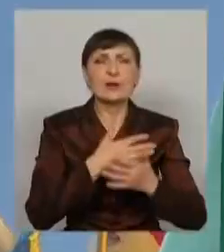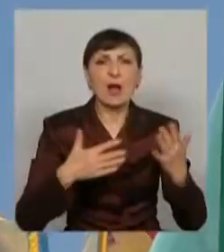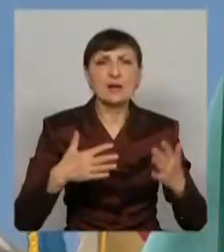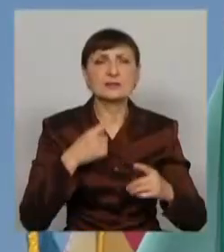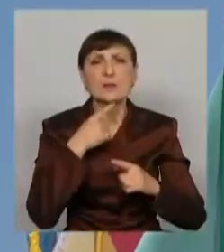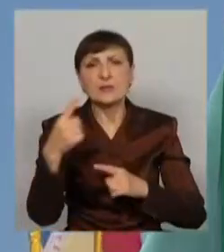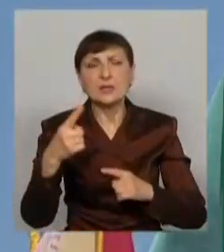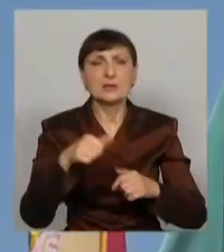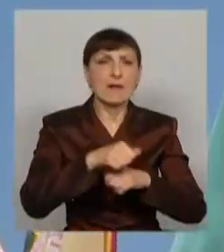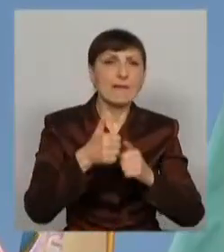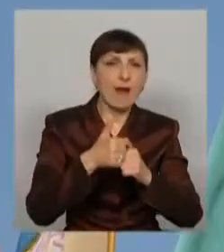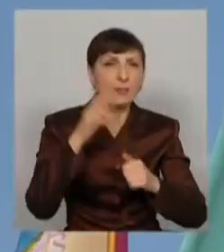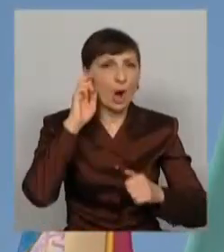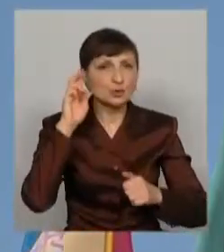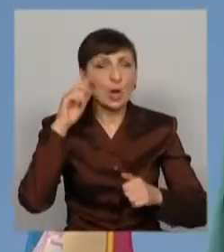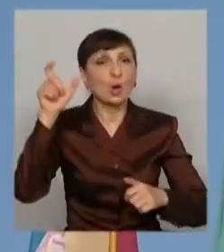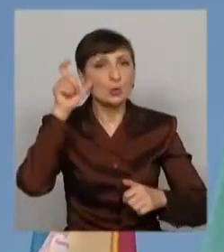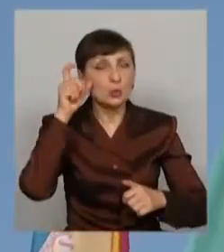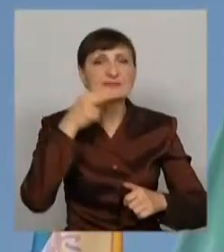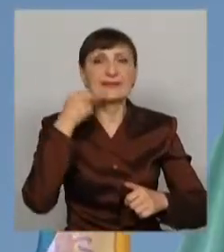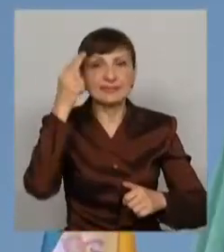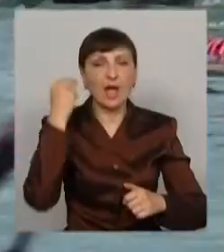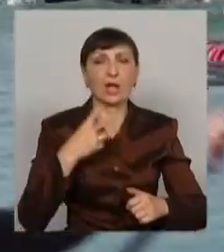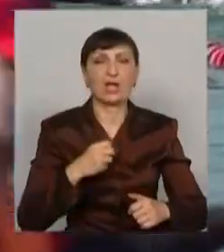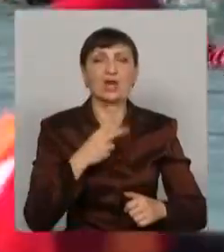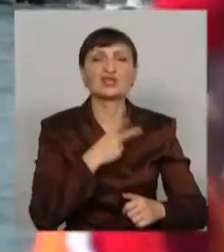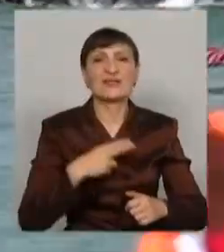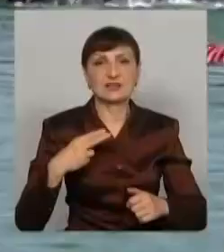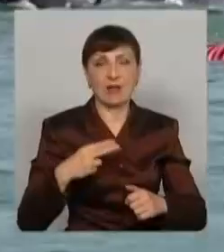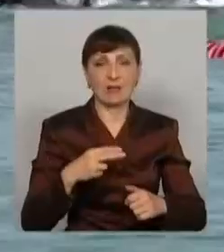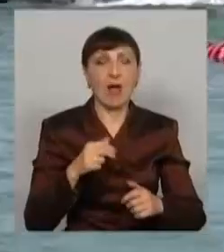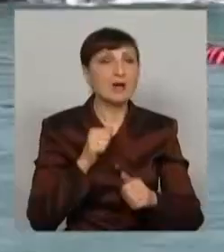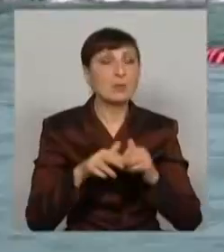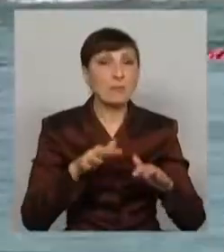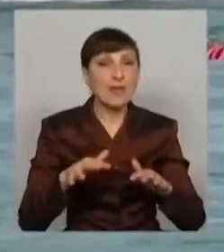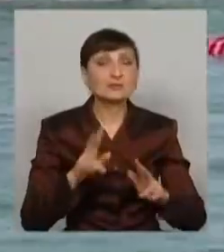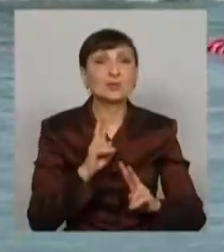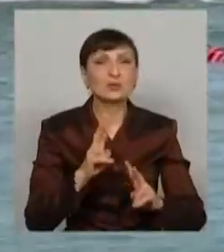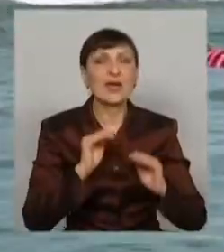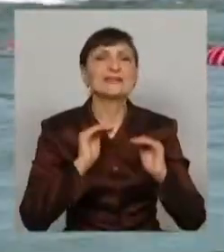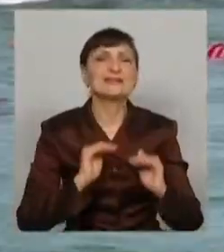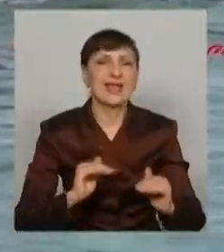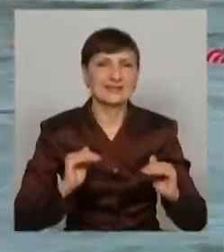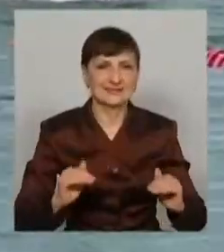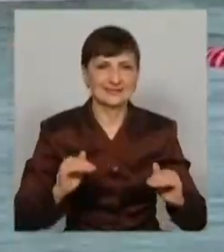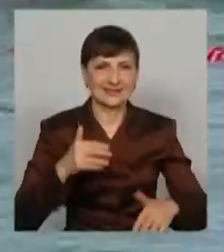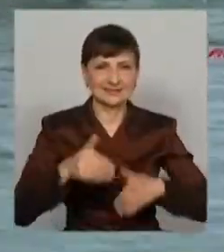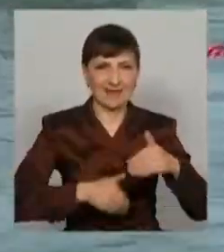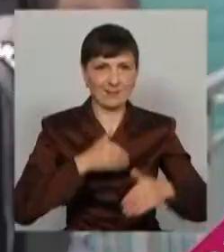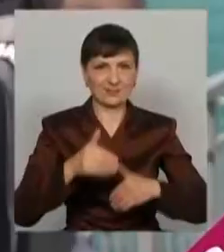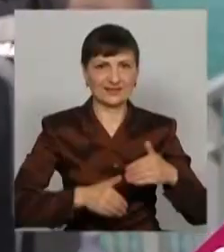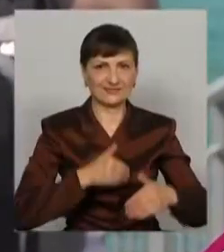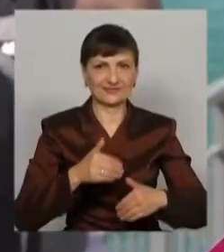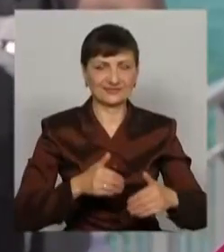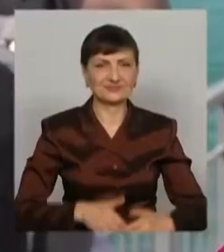ближнего зарубежья, а также из Турции, Италии и Швейцарии. Особого места в состязании удостоился детский заплыв. В истории Оушенмена не